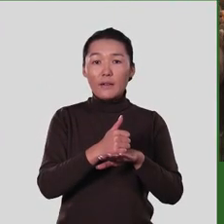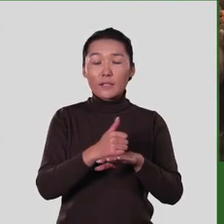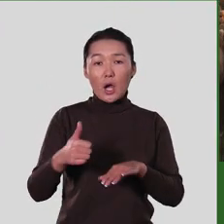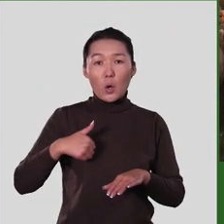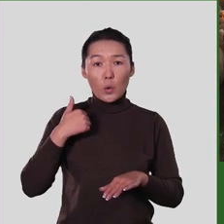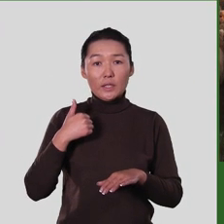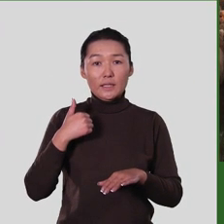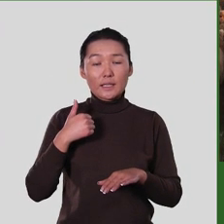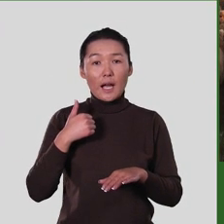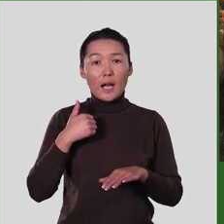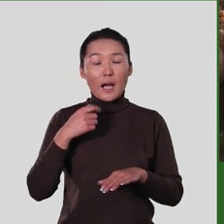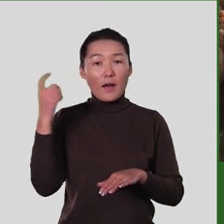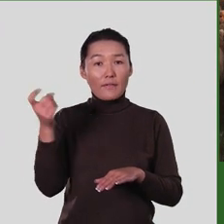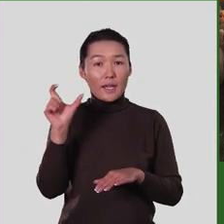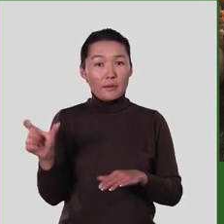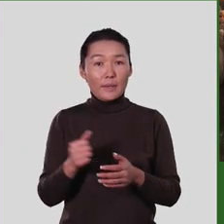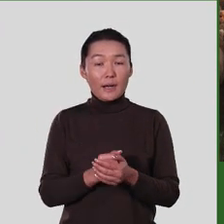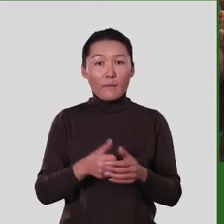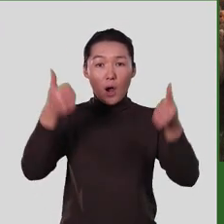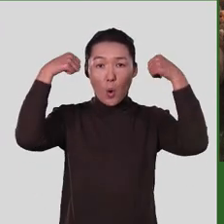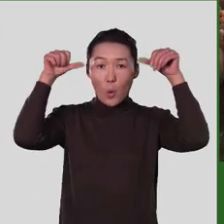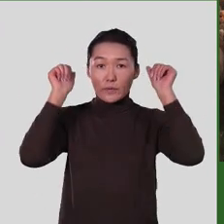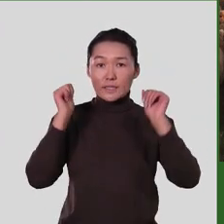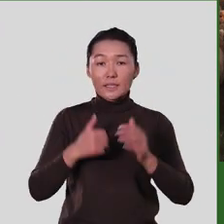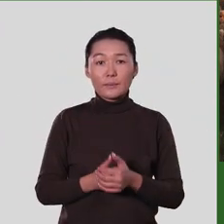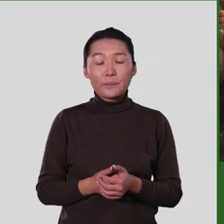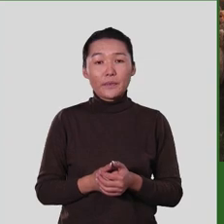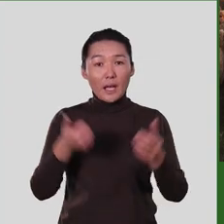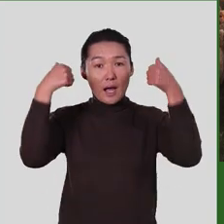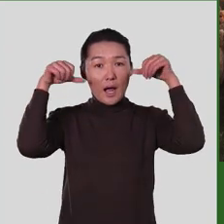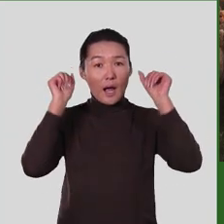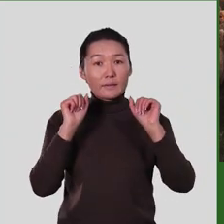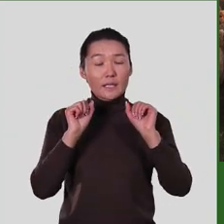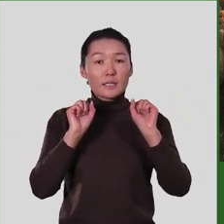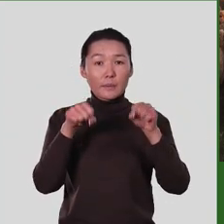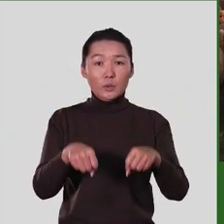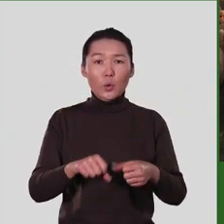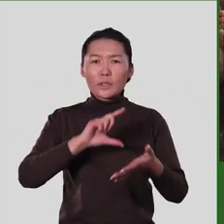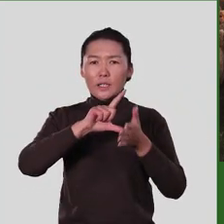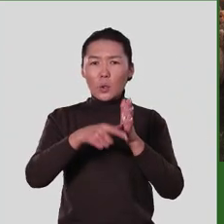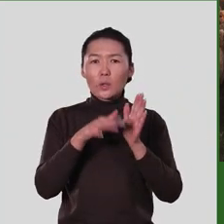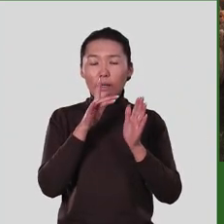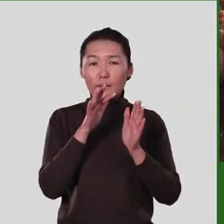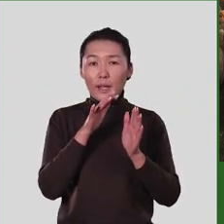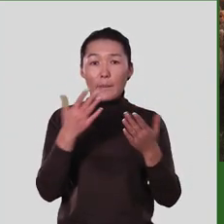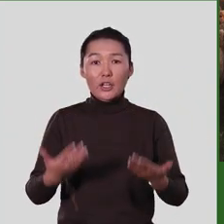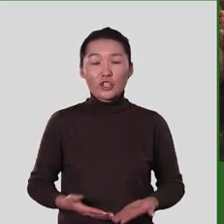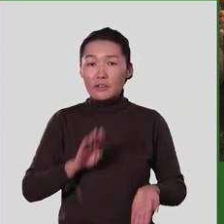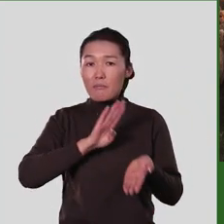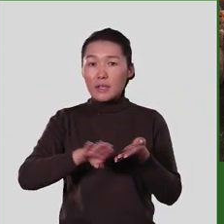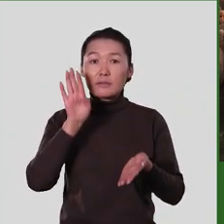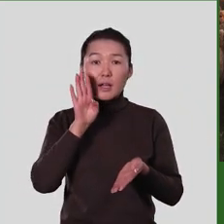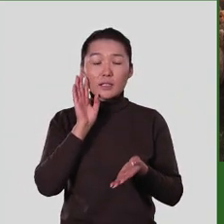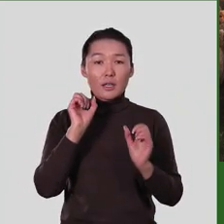овцы. Овца очень неприхотлива. Она способна долгое время находиться без воды, может